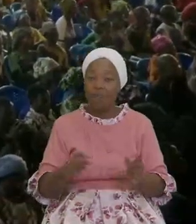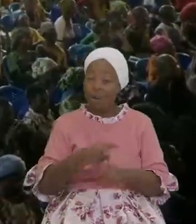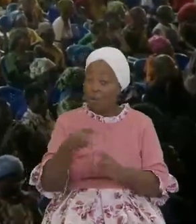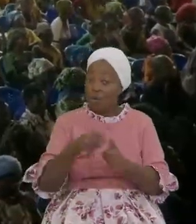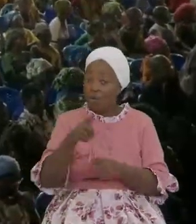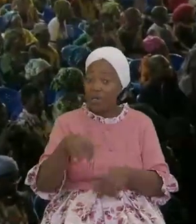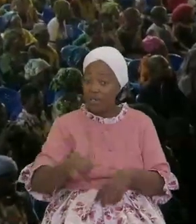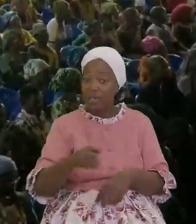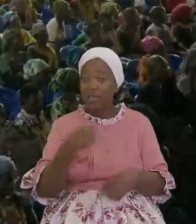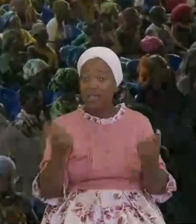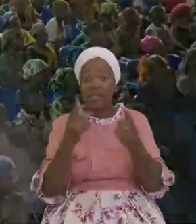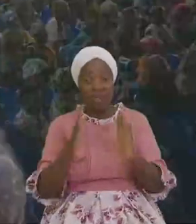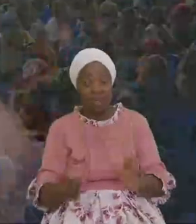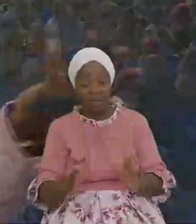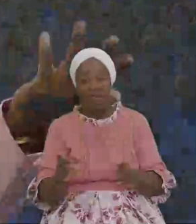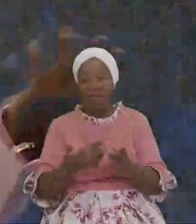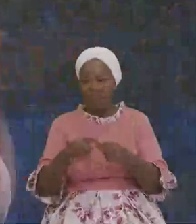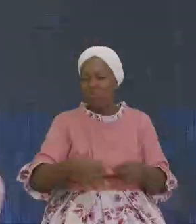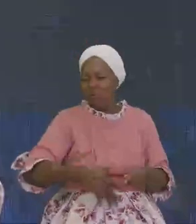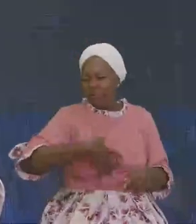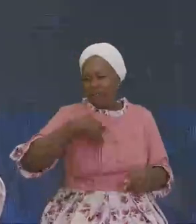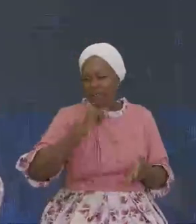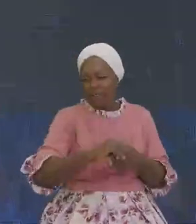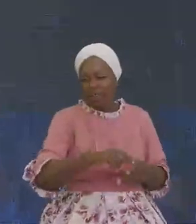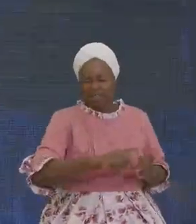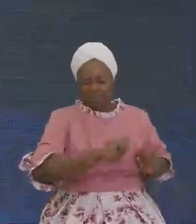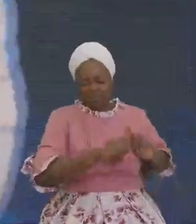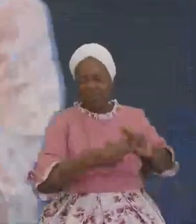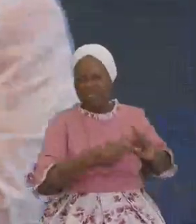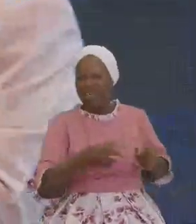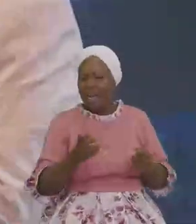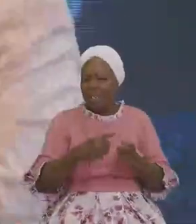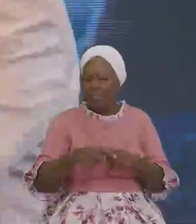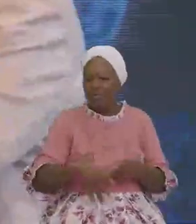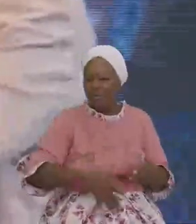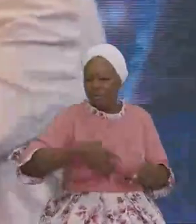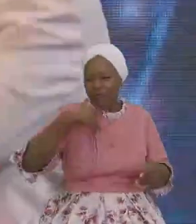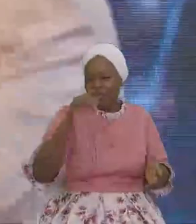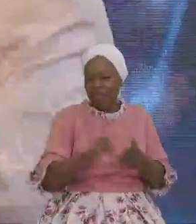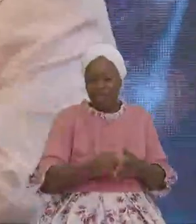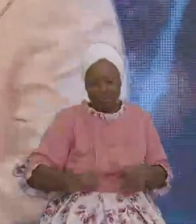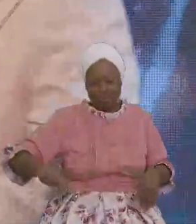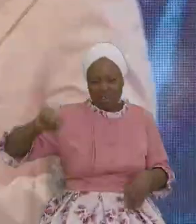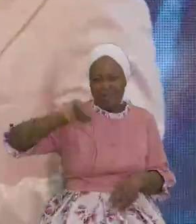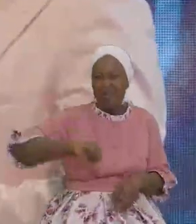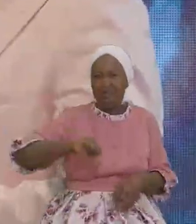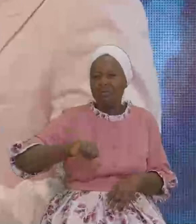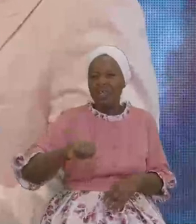Pendant que tu es encore pécheur et tu sens la culpabilité, et tu sens la